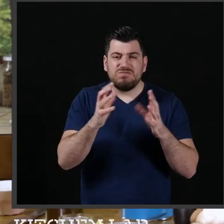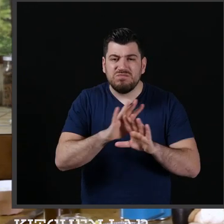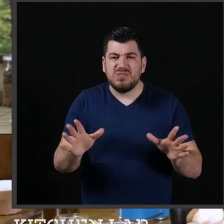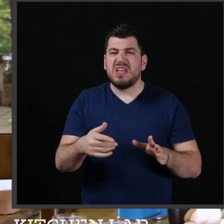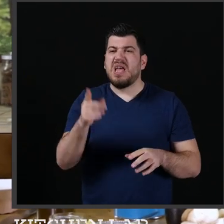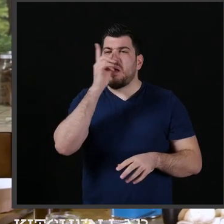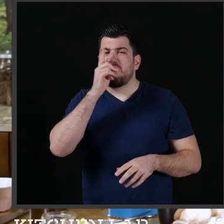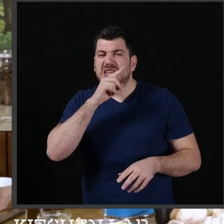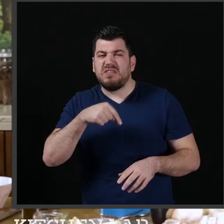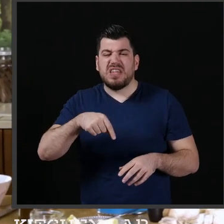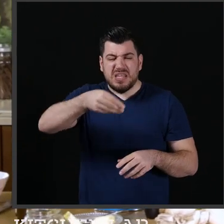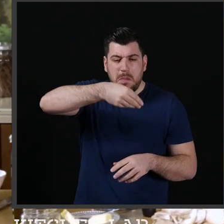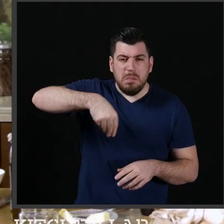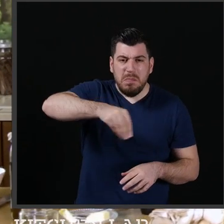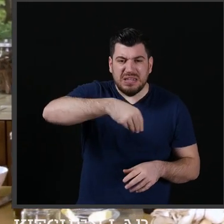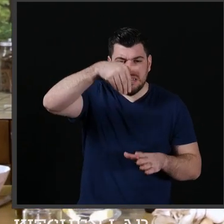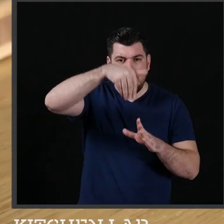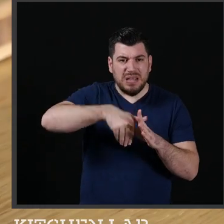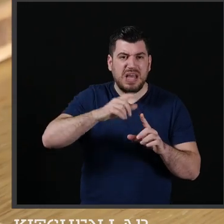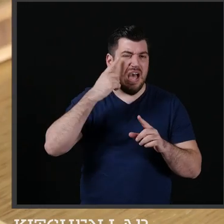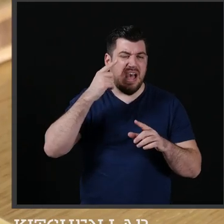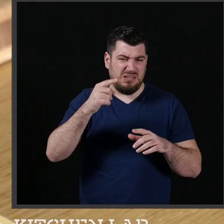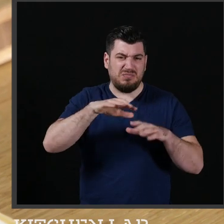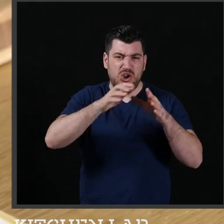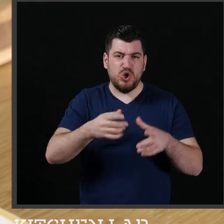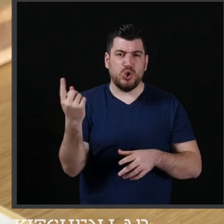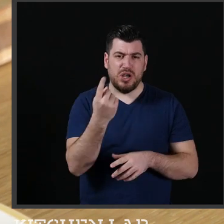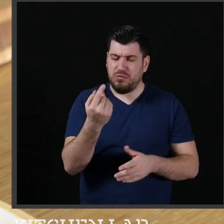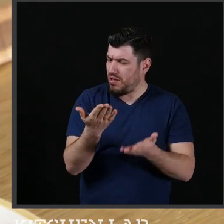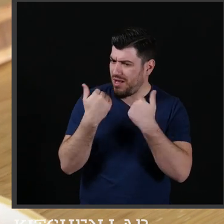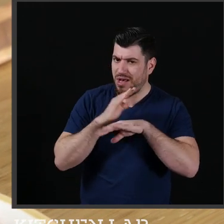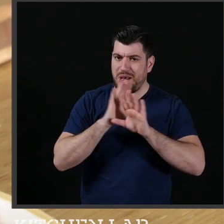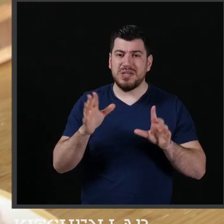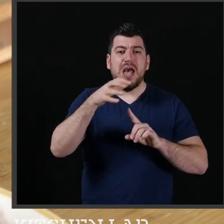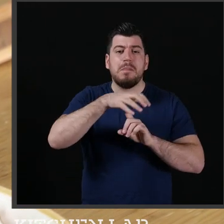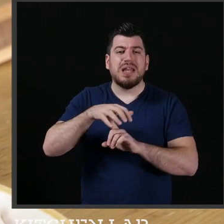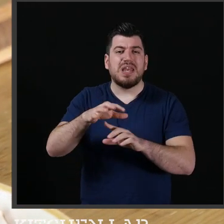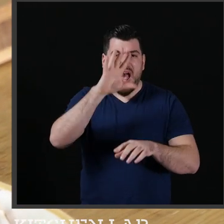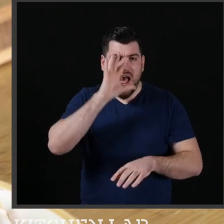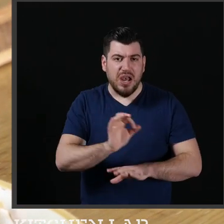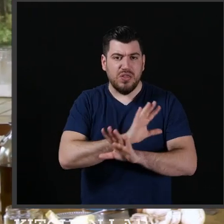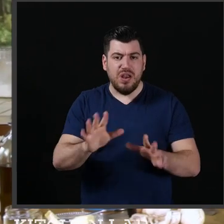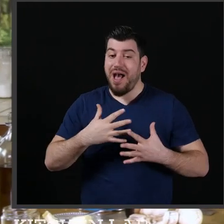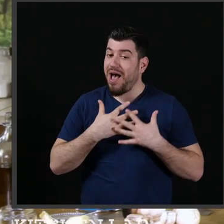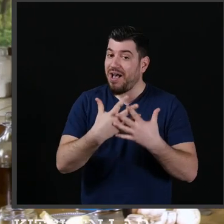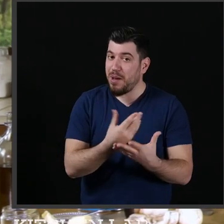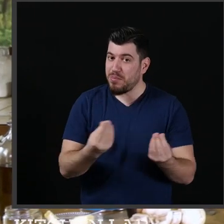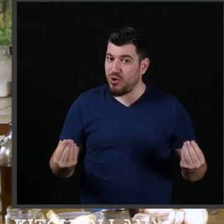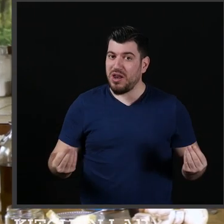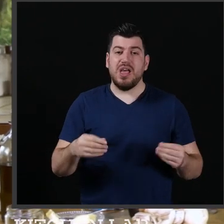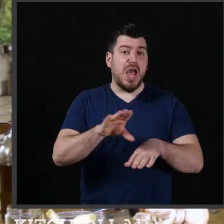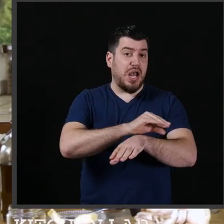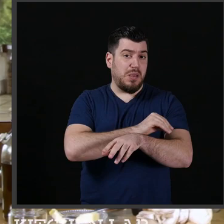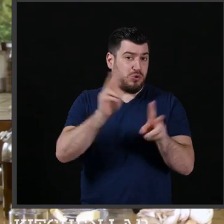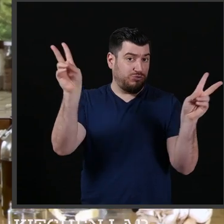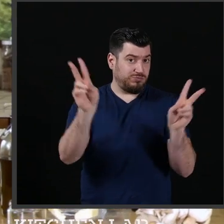ψεύτικες πάστες που βάζουν μέσα στα ριζότα μανιταριών, με αληθινά μανιτάρια, πολύ αγάπη, χωρίς πολλά λιπαρά, σας έδειξα ότι